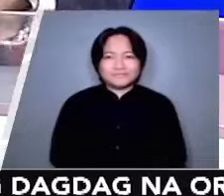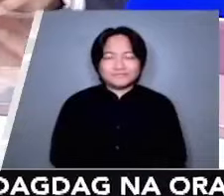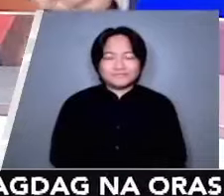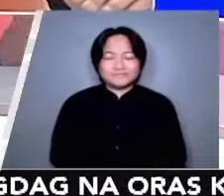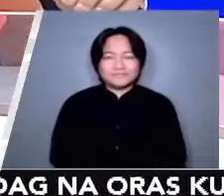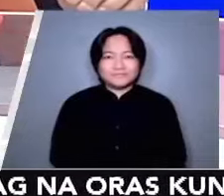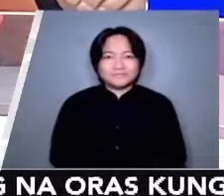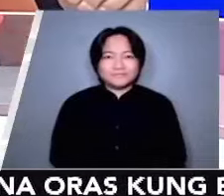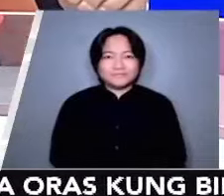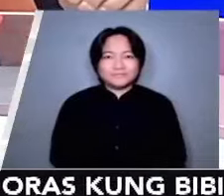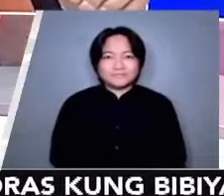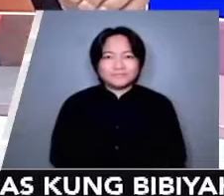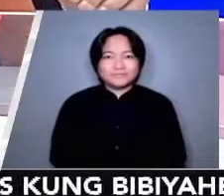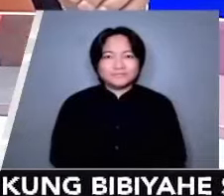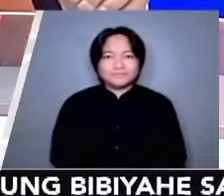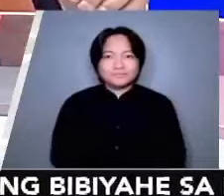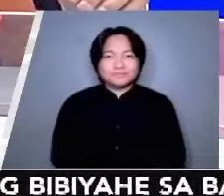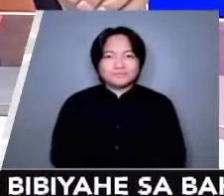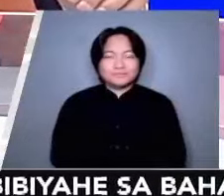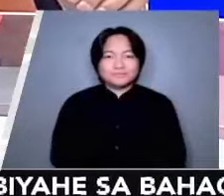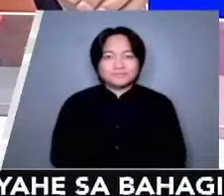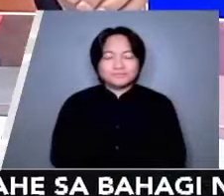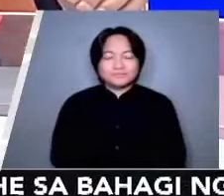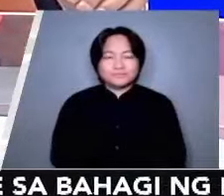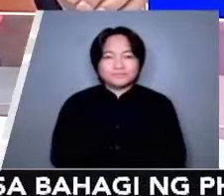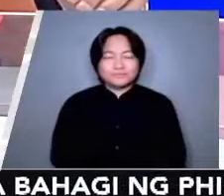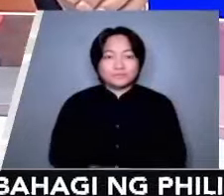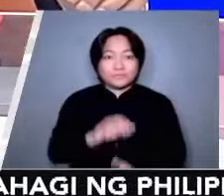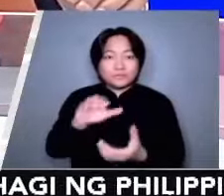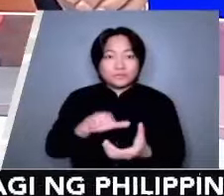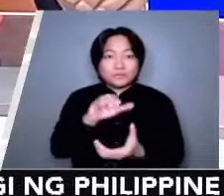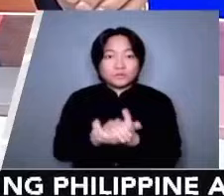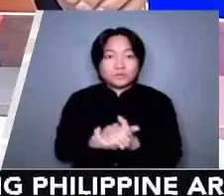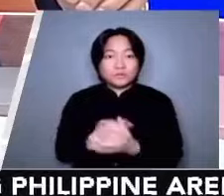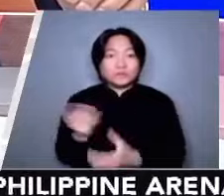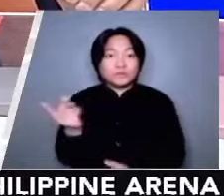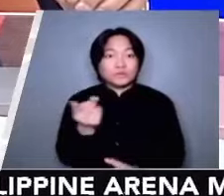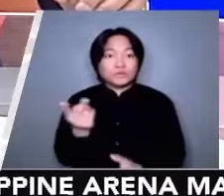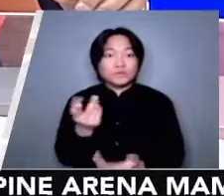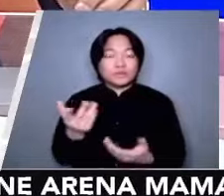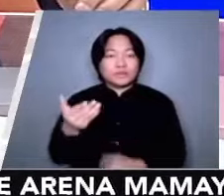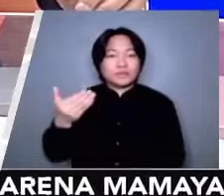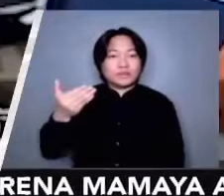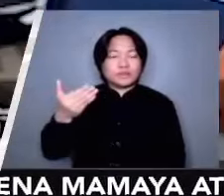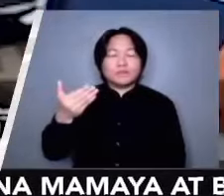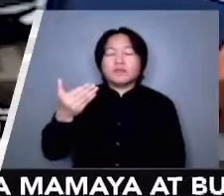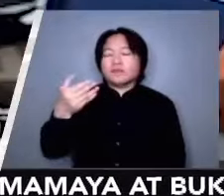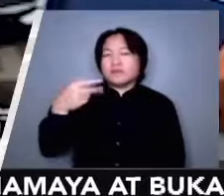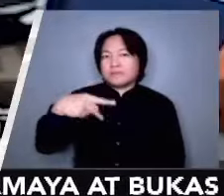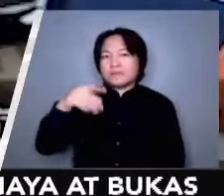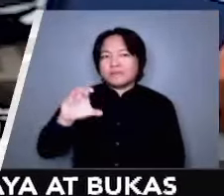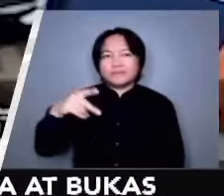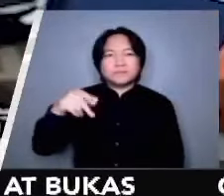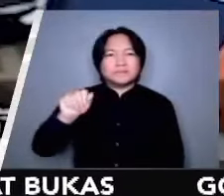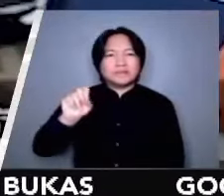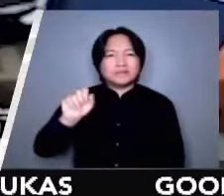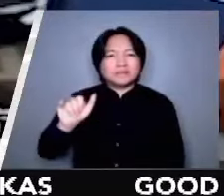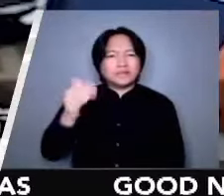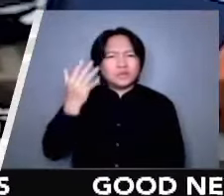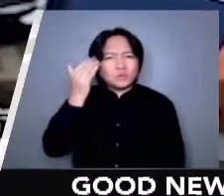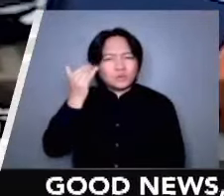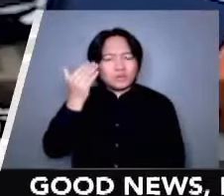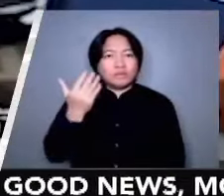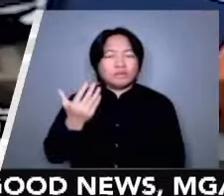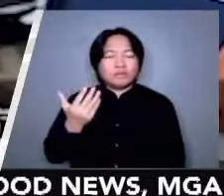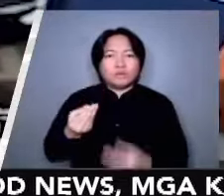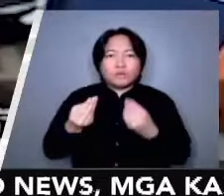Abot-abot ang kabarang isang mag-asawa sa Pasay dahil sa biglaan daw na pagkawala ng kanilang anak. Aligaga sina Daddy Dan at Mami